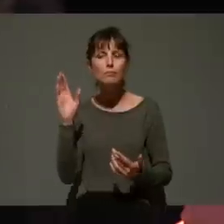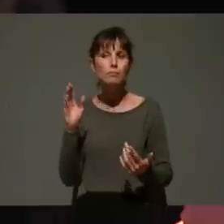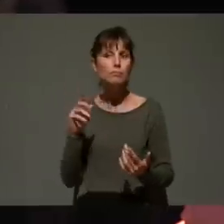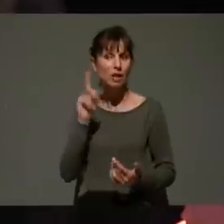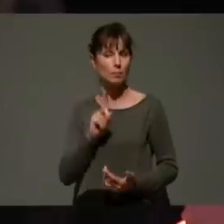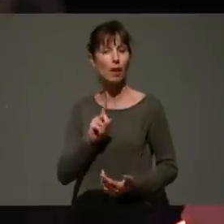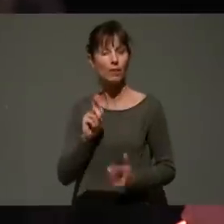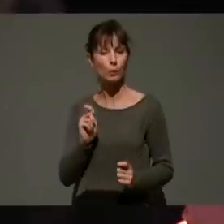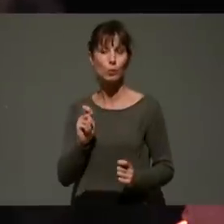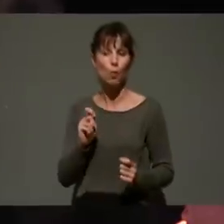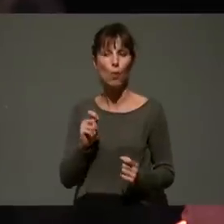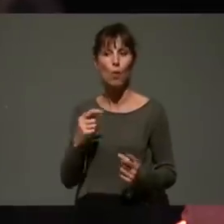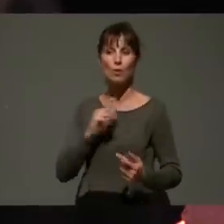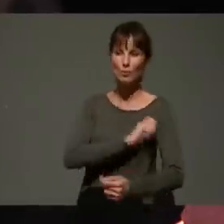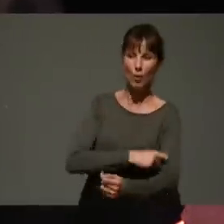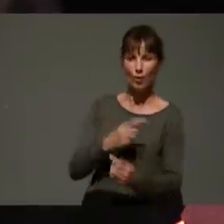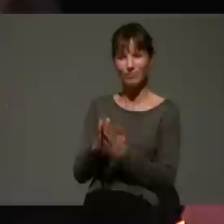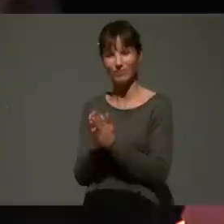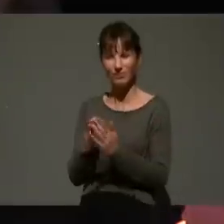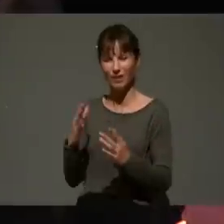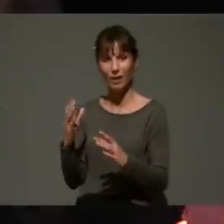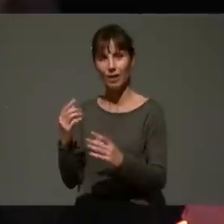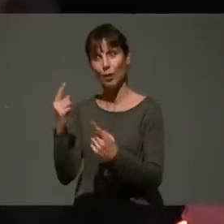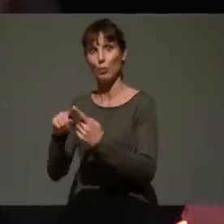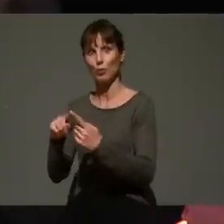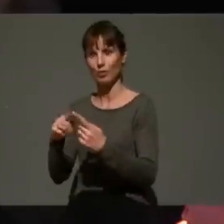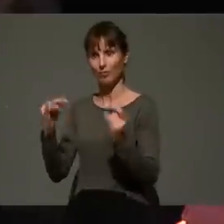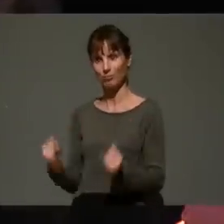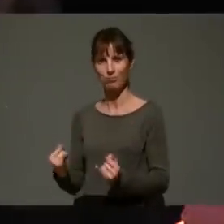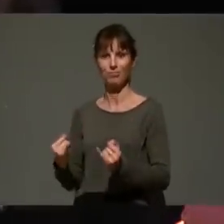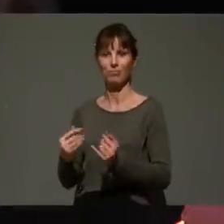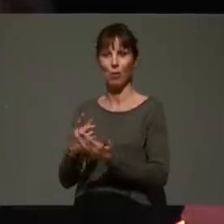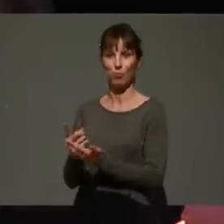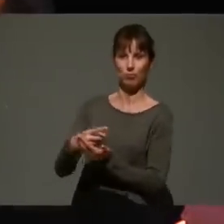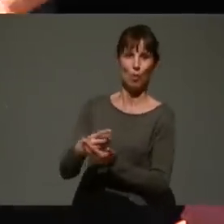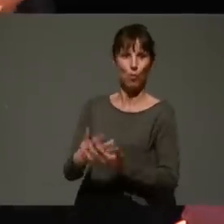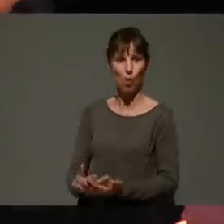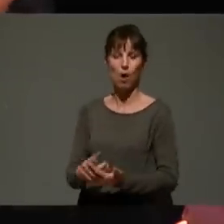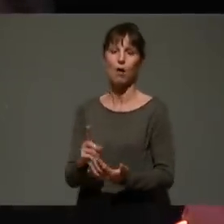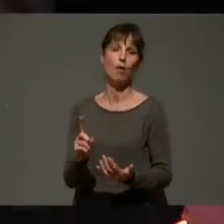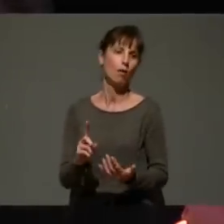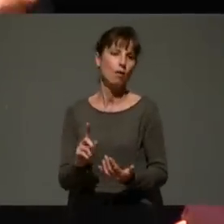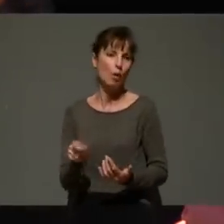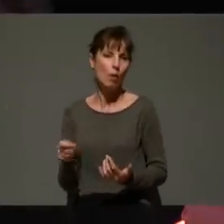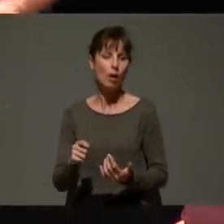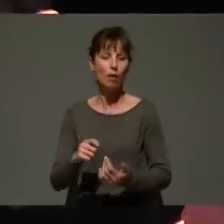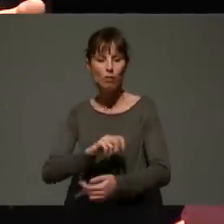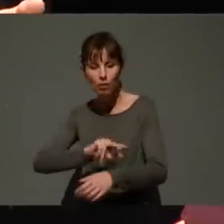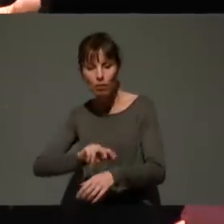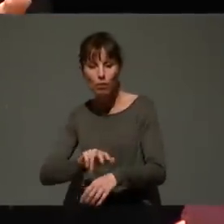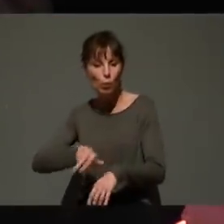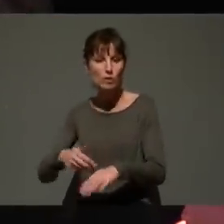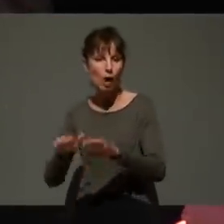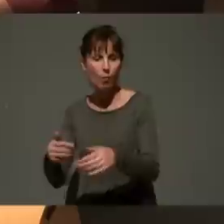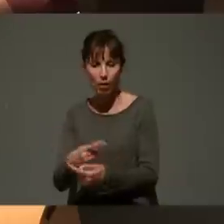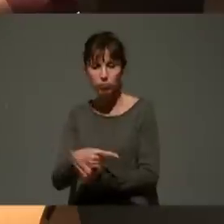volontairement. Hein, si vous pesez tout de suite après une activité, vous avez perdu du poids, mais si vous vous reposez 3-4 heures après, normalement, vous avez